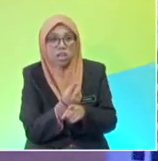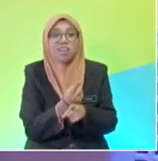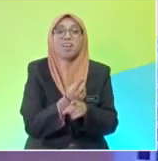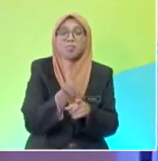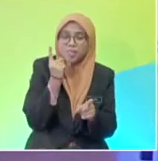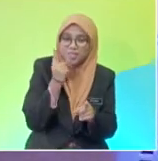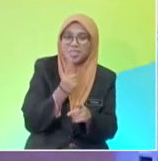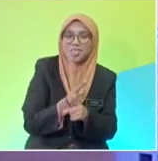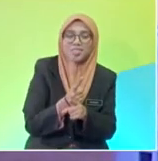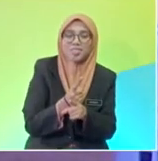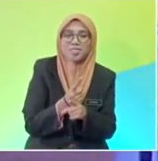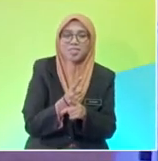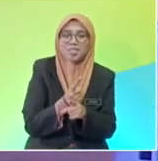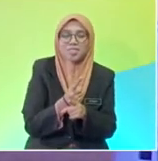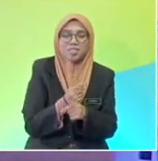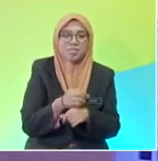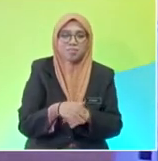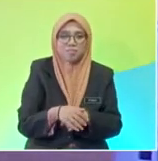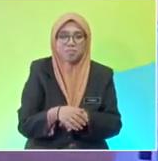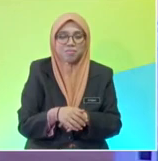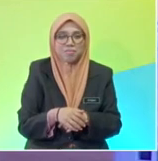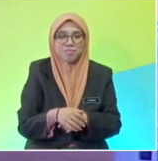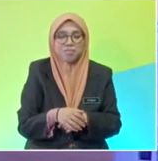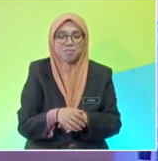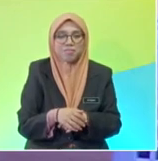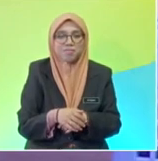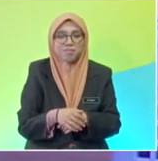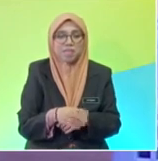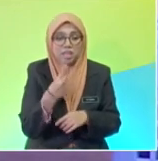cikgu. Dekat betul. Tepi dia. Betul. Jadi, ke cikgu? Pukul berapa tu? Pukul